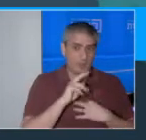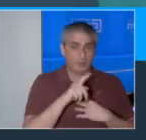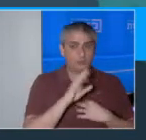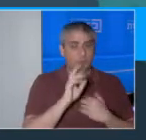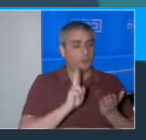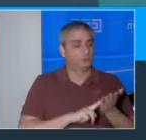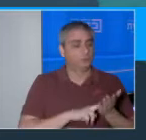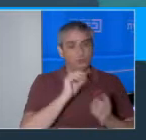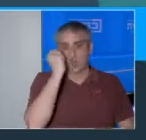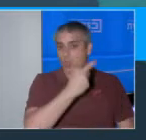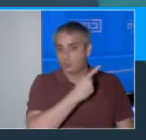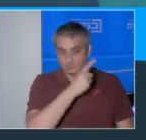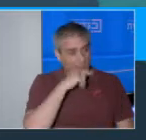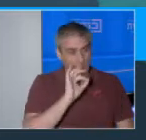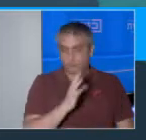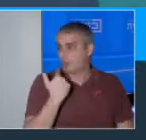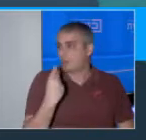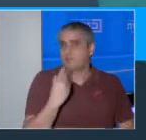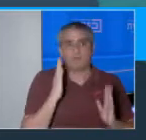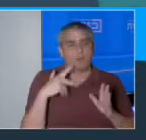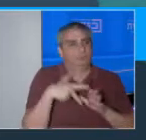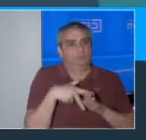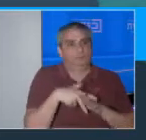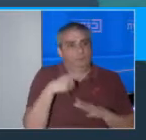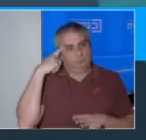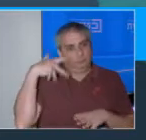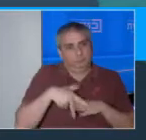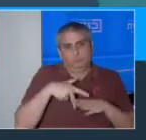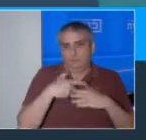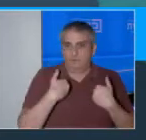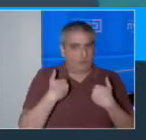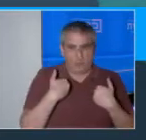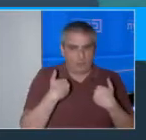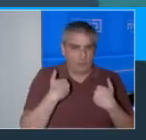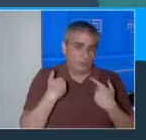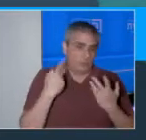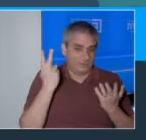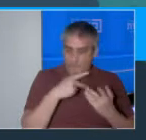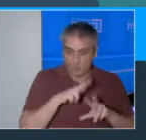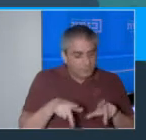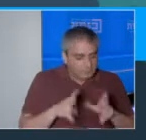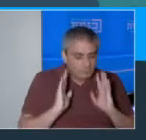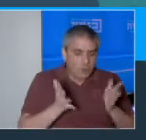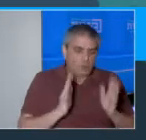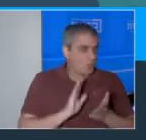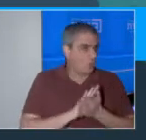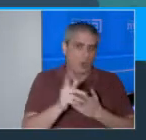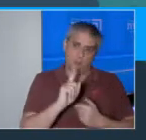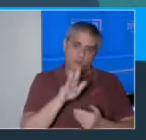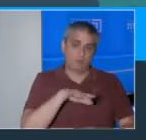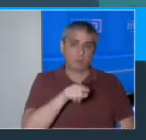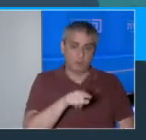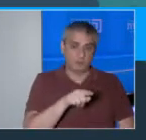של הזכויות של הרוצח כאבא שלה, זה היה דבר שמאוד הטריד, מאוד העיק, שהבנו שהמצב הוא מאוד מאוד לא פשוט בתחום